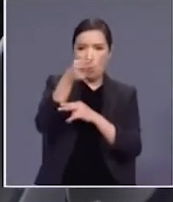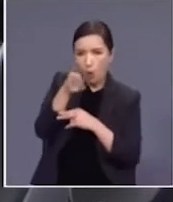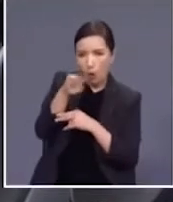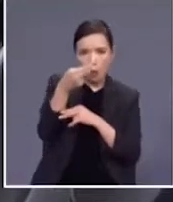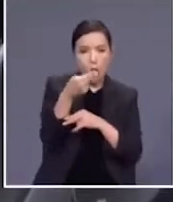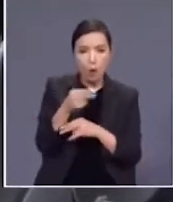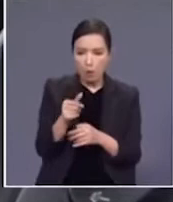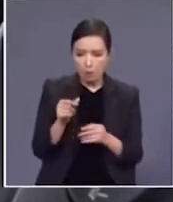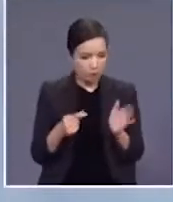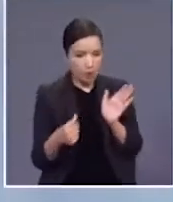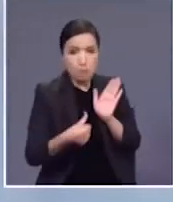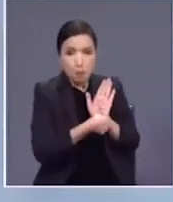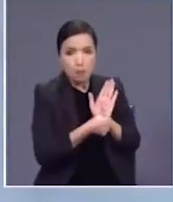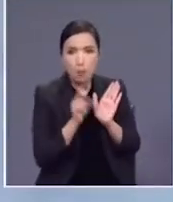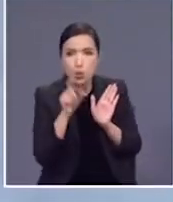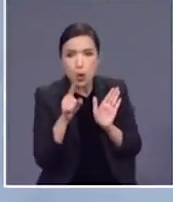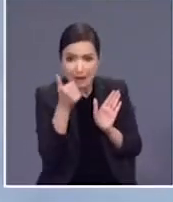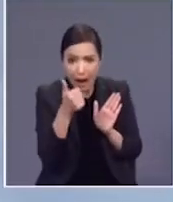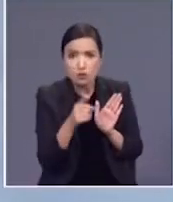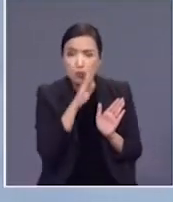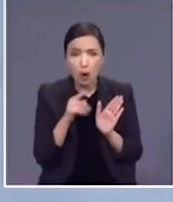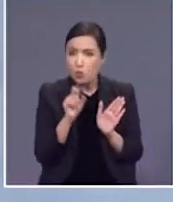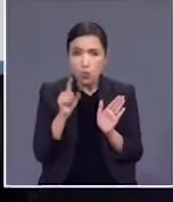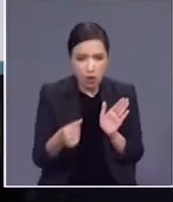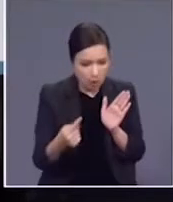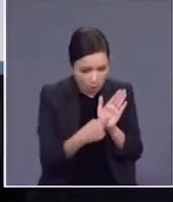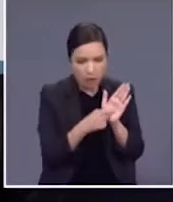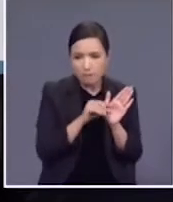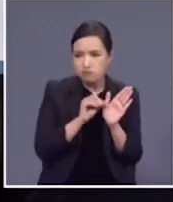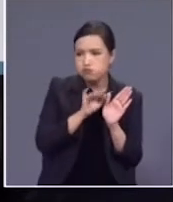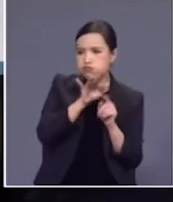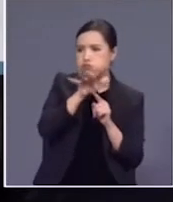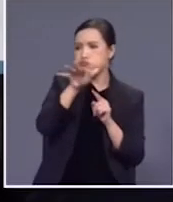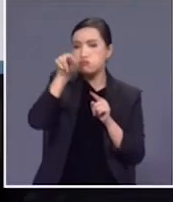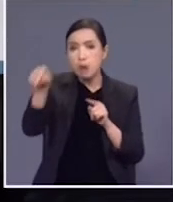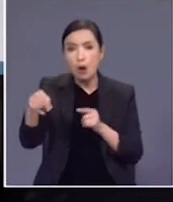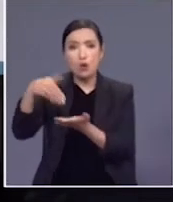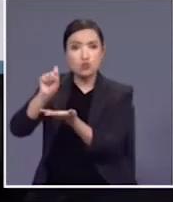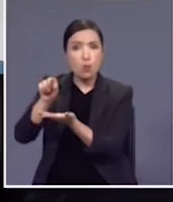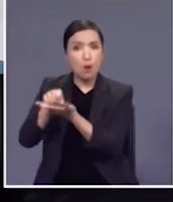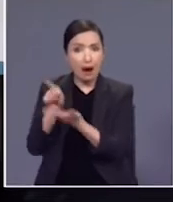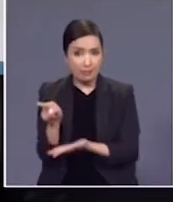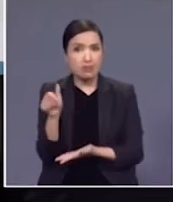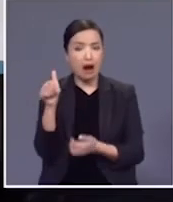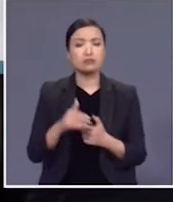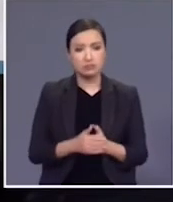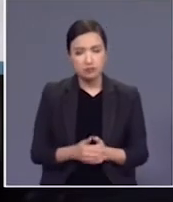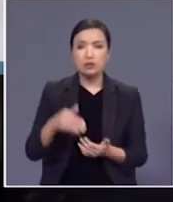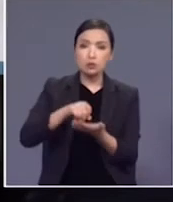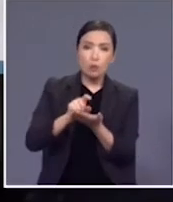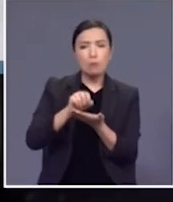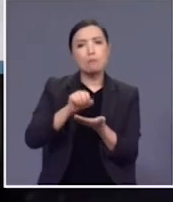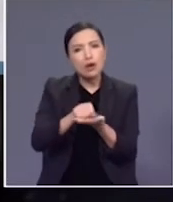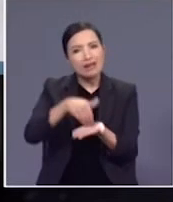ปุ่มฉุกเฉินที่สามารถส่งการแจ้งเตือนกรณีเกิดเหตุฉุกเฉิน 3. การสร้างเครือข่ายศูนย์ให้บริการรถแท็กซี่ที่เป็นหน่วยงานก